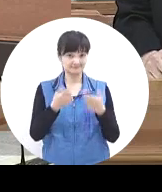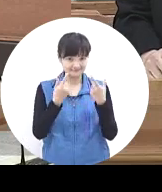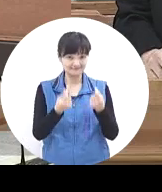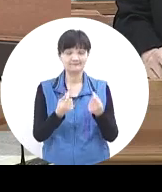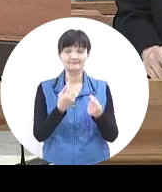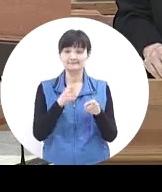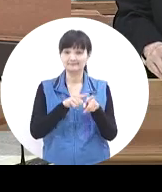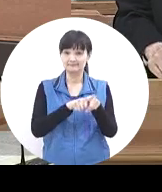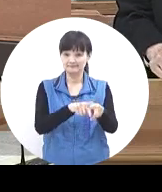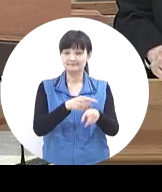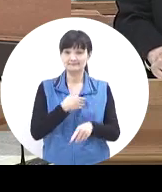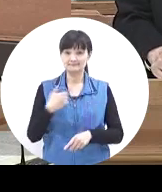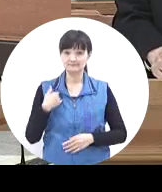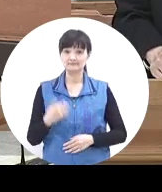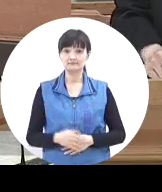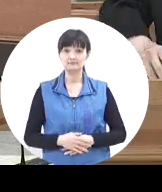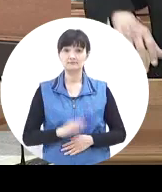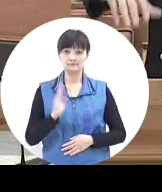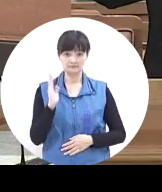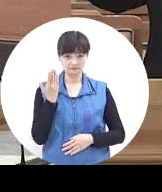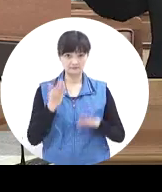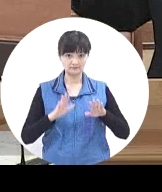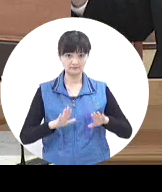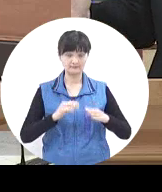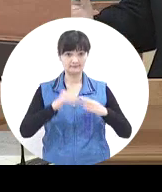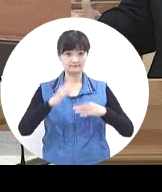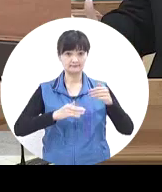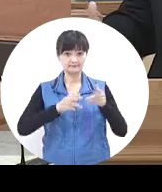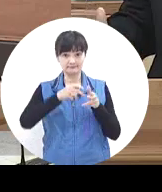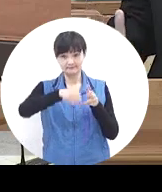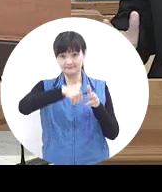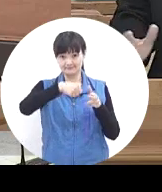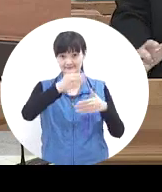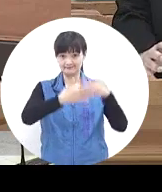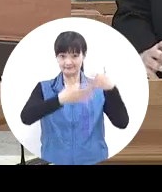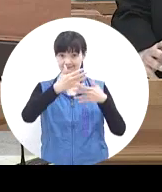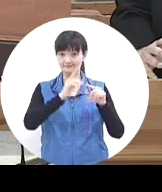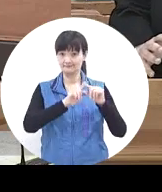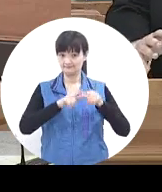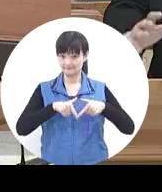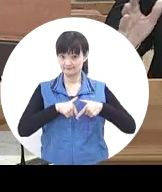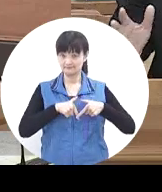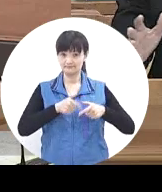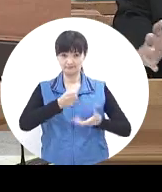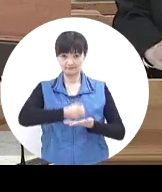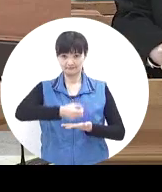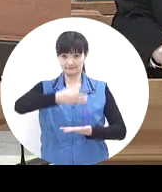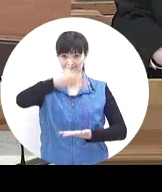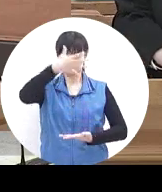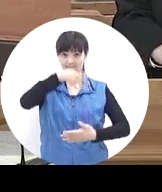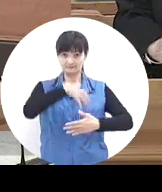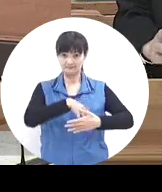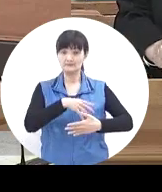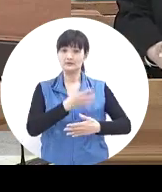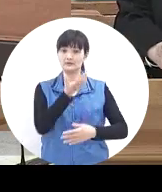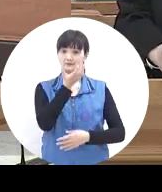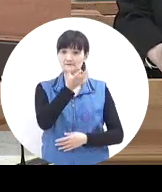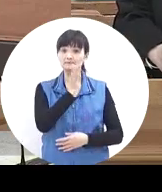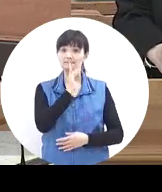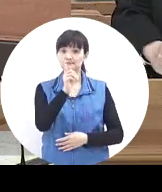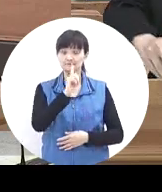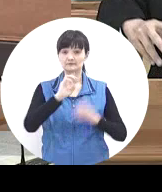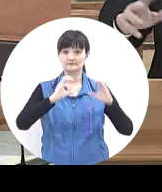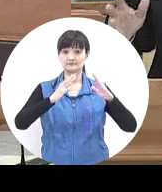目前协拍中心因为整个大楼里面。都是国家电影文化中